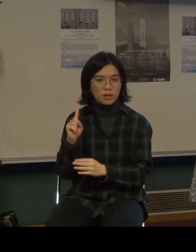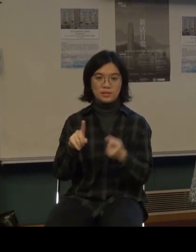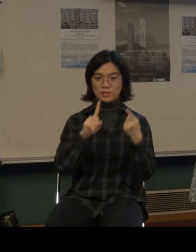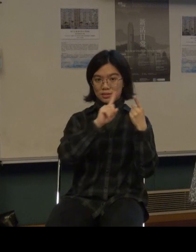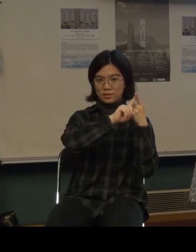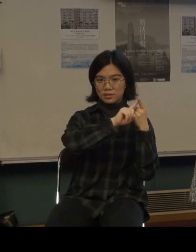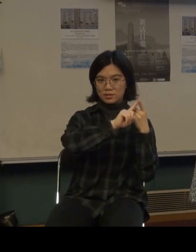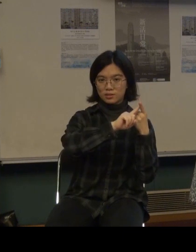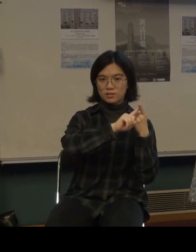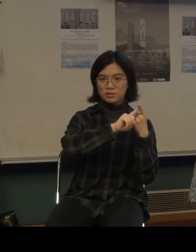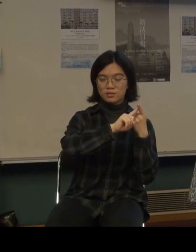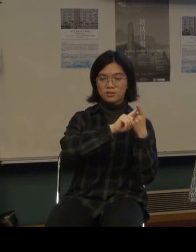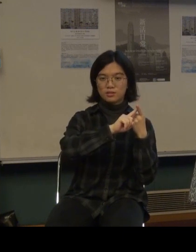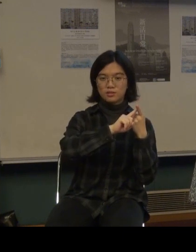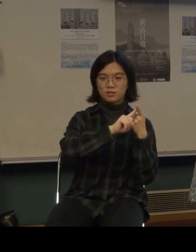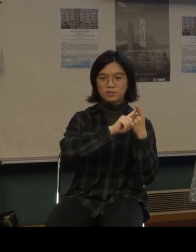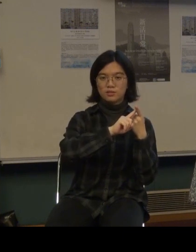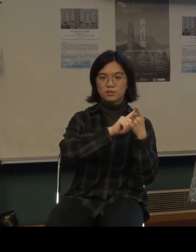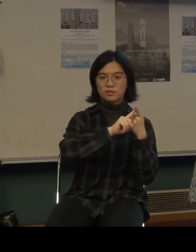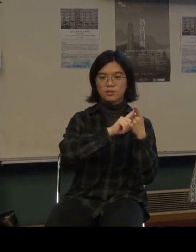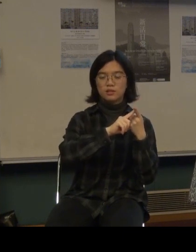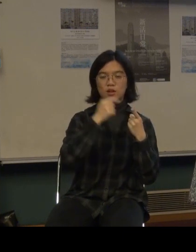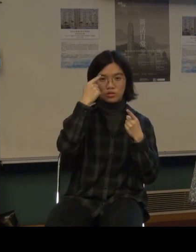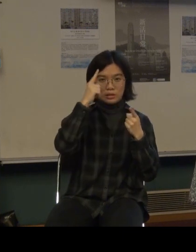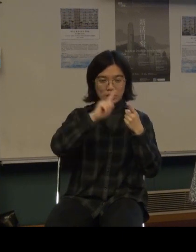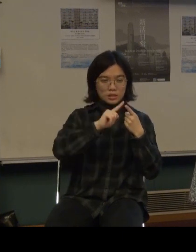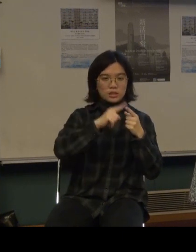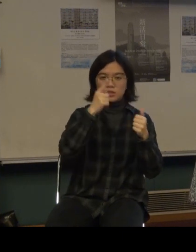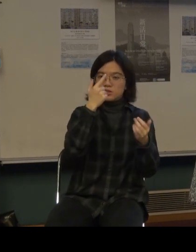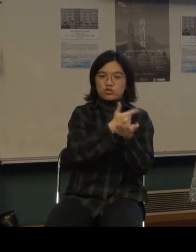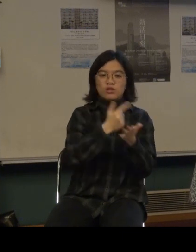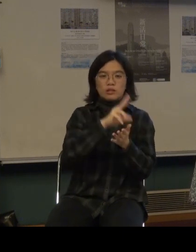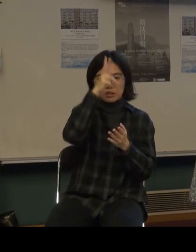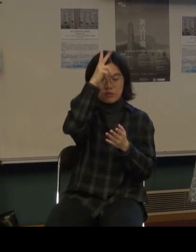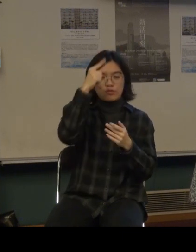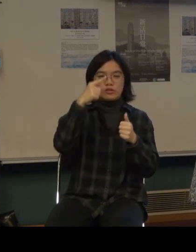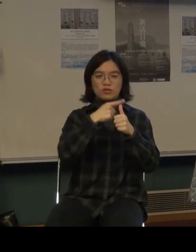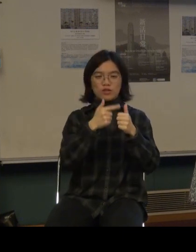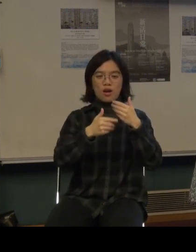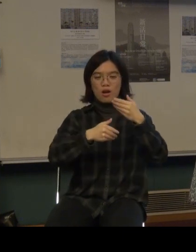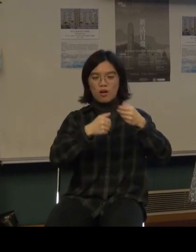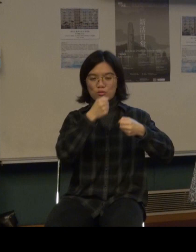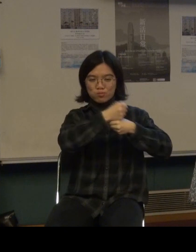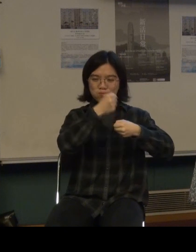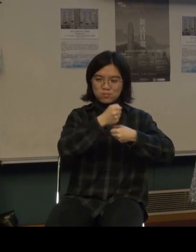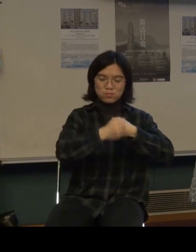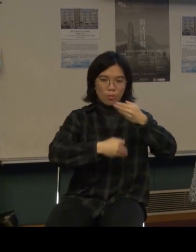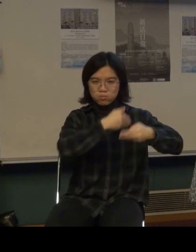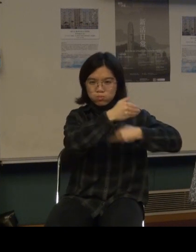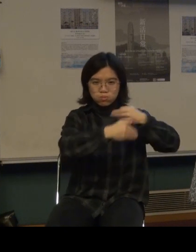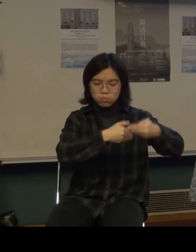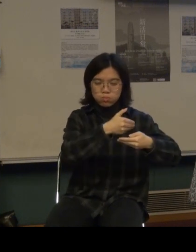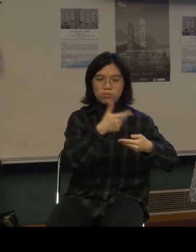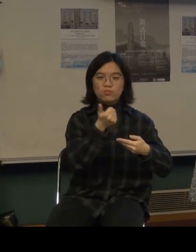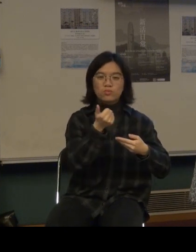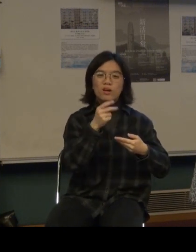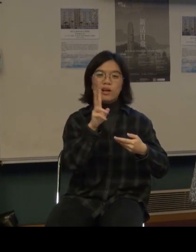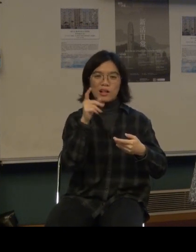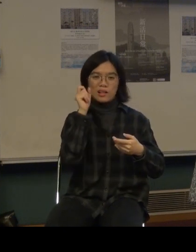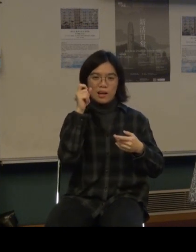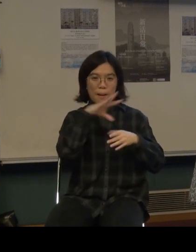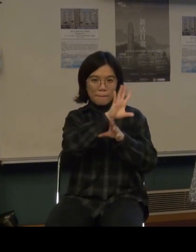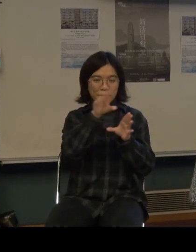就係要令到即係重光之後政府係可以運作到。包括各個部門嘅破壞咗嘅辦公室啦，佢要起